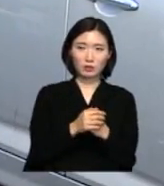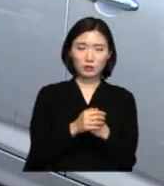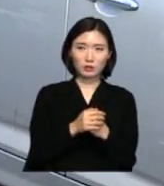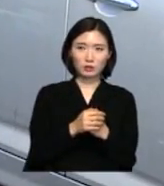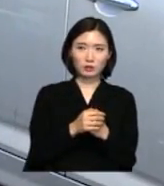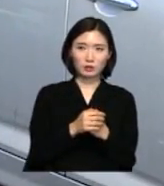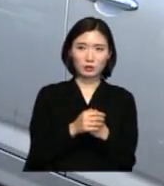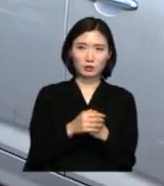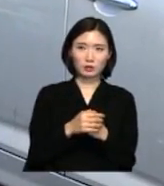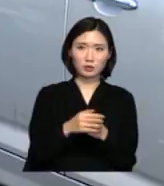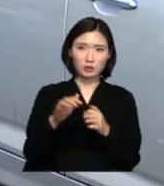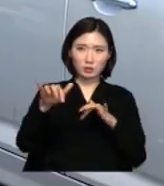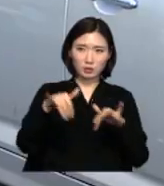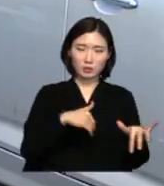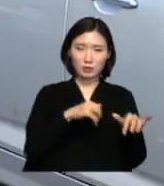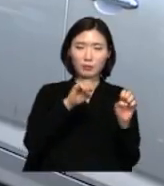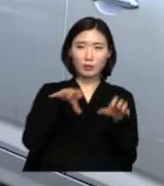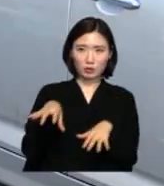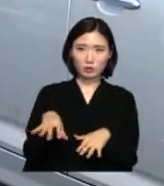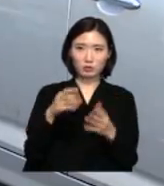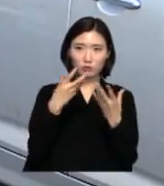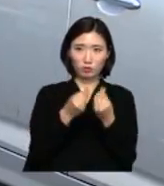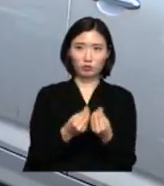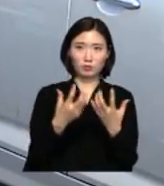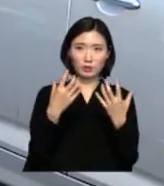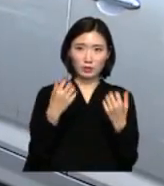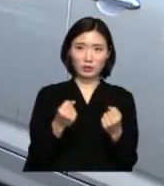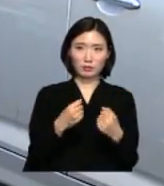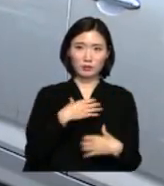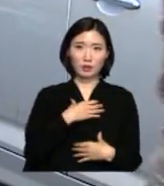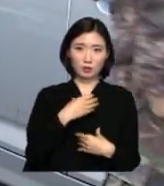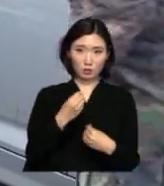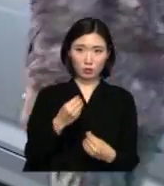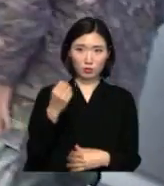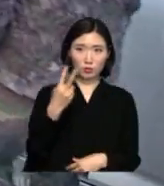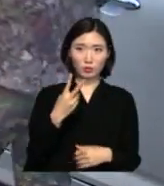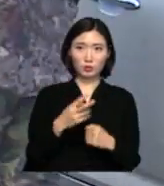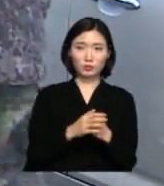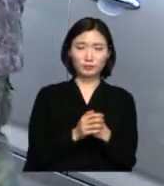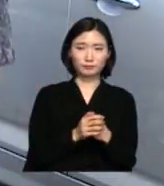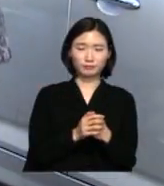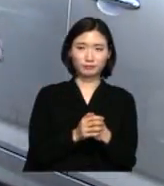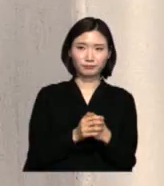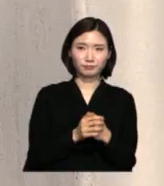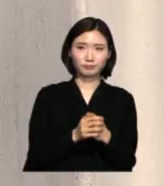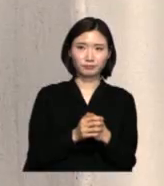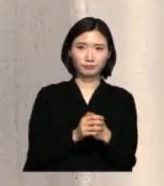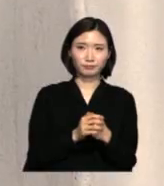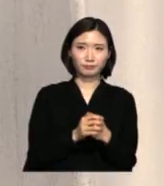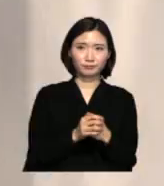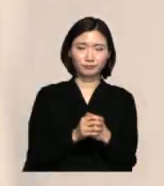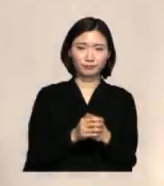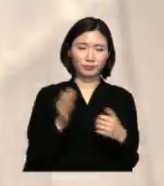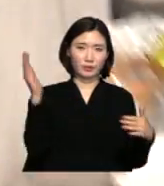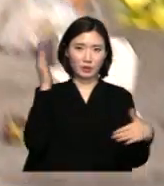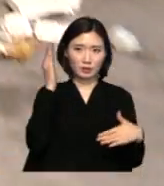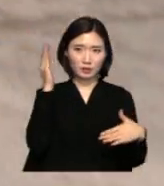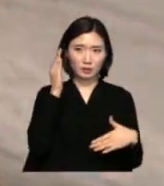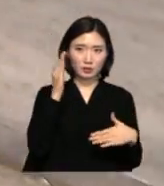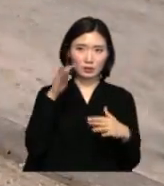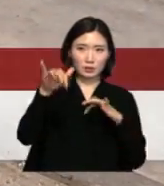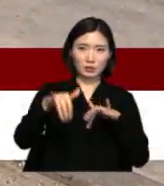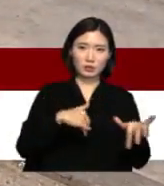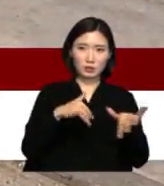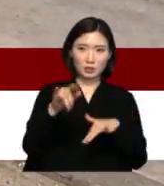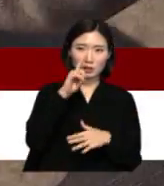하는데 길 가다 버리는 경우가 더 많은 것 같아요. 아무래도 그게 편하기도 하고 그러니까 하는 것 같아요. 학생들은 길에